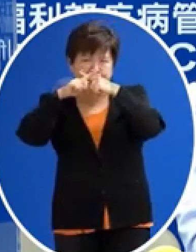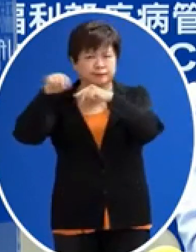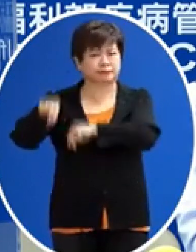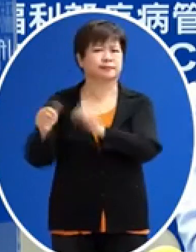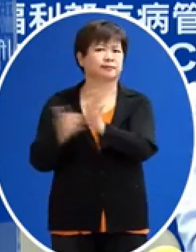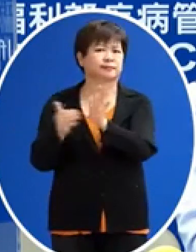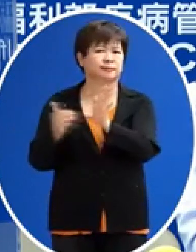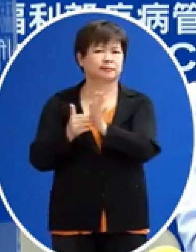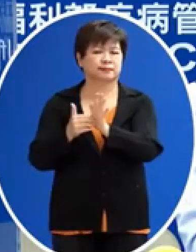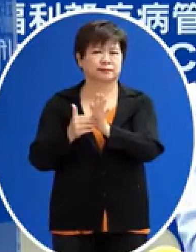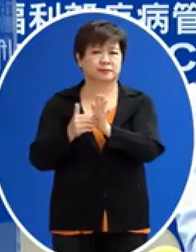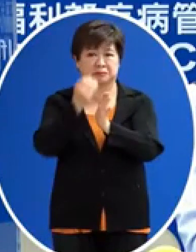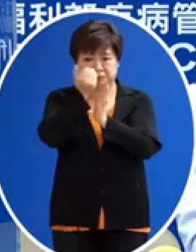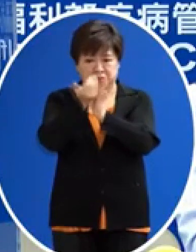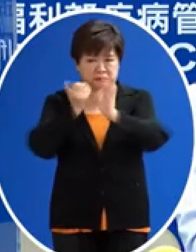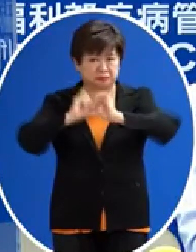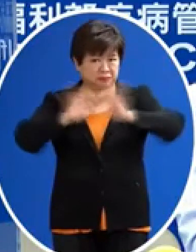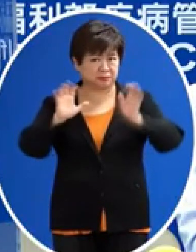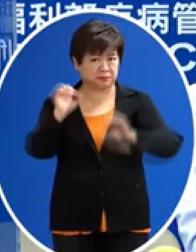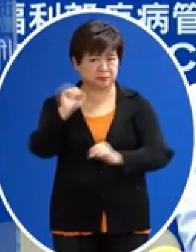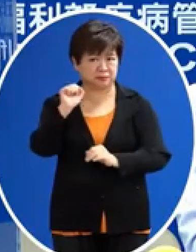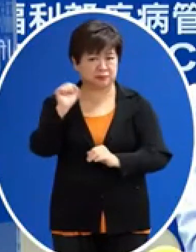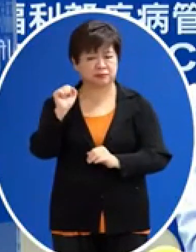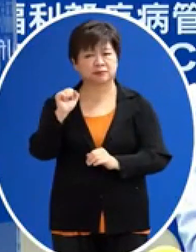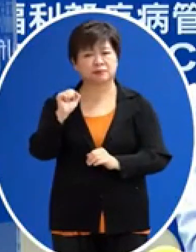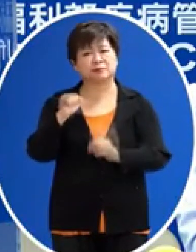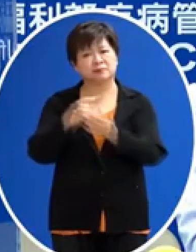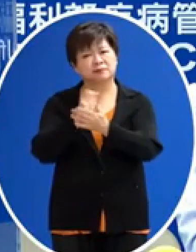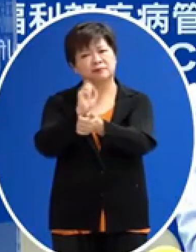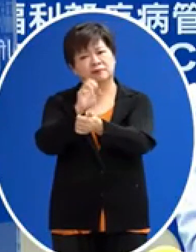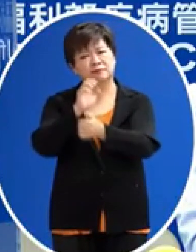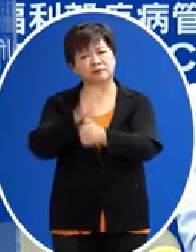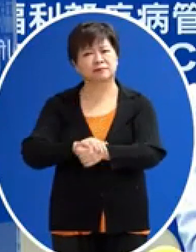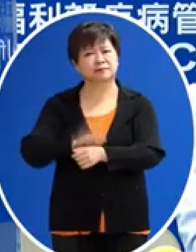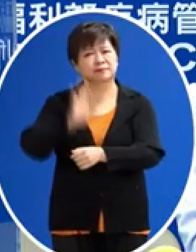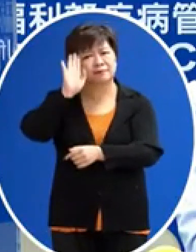好，那基本上大概就只能跟大家讲这段时间会来，好，会来。